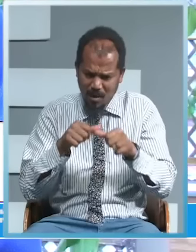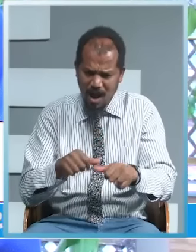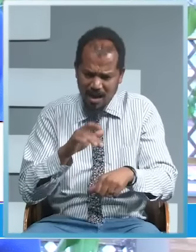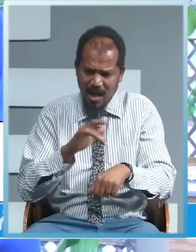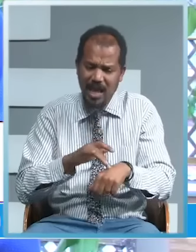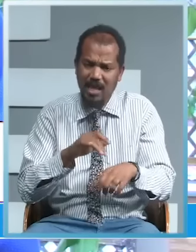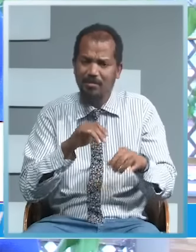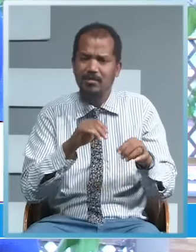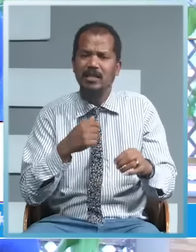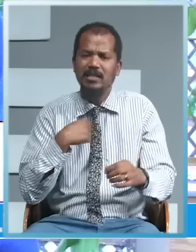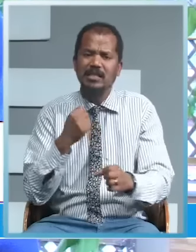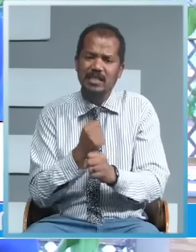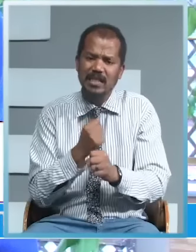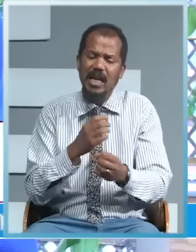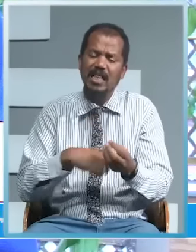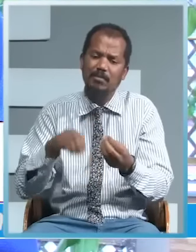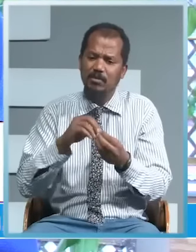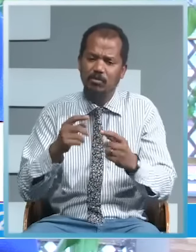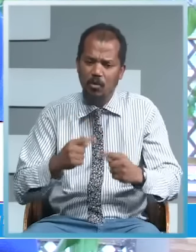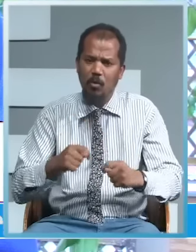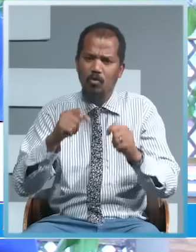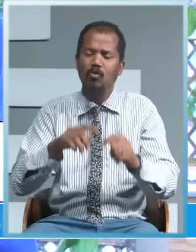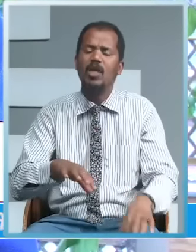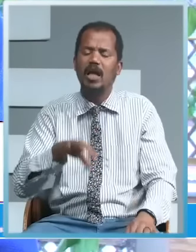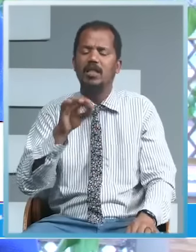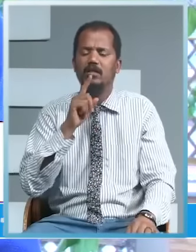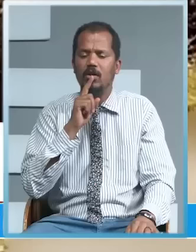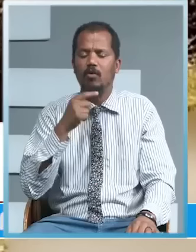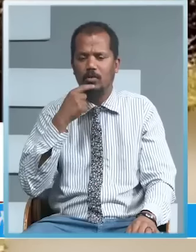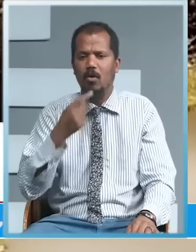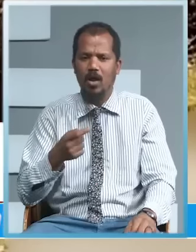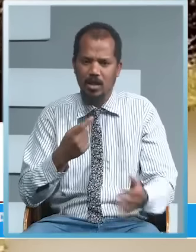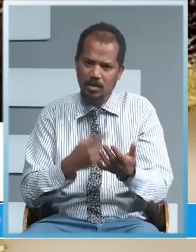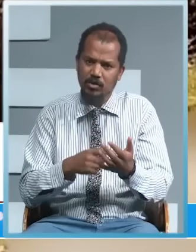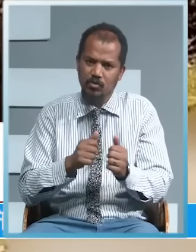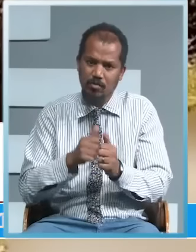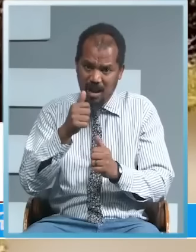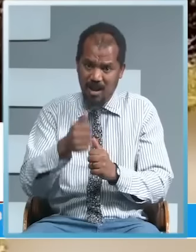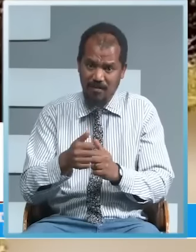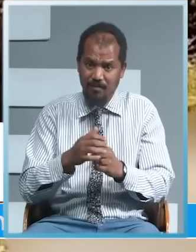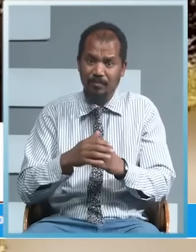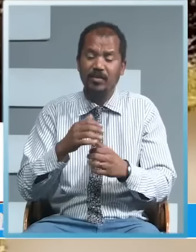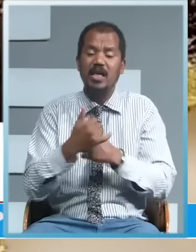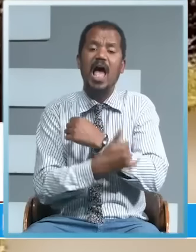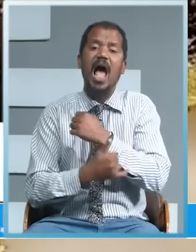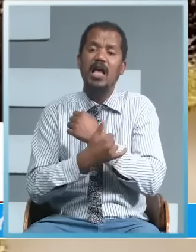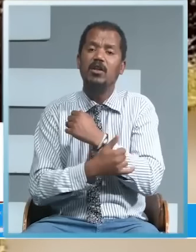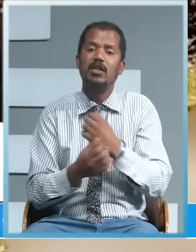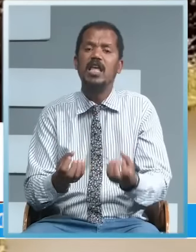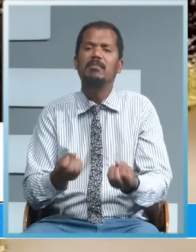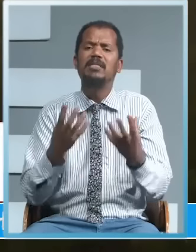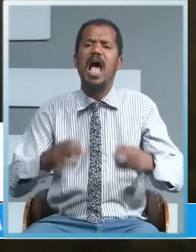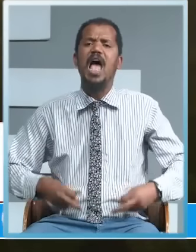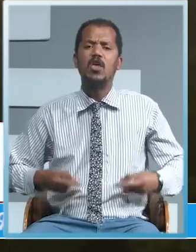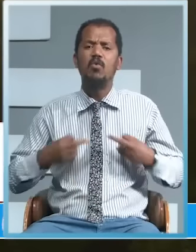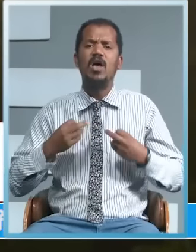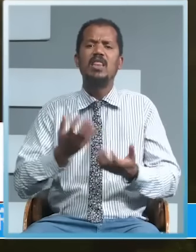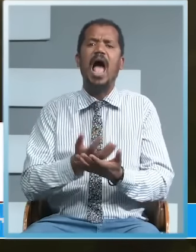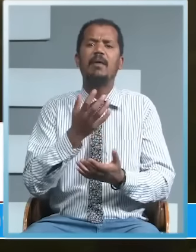ላይም እንድንተጋ ተጨማሪ ተሞክሮዎችን ያገኘንበት ነው ብለዋል ከዚሁ ባሻገር የሀገሪቱ የብዛህዮት